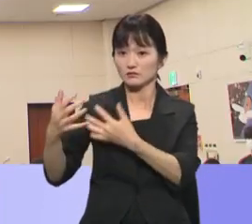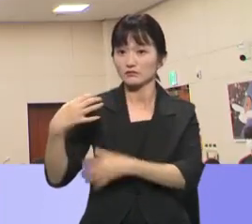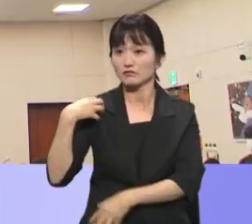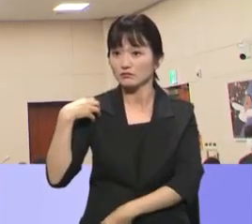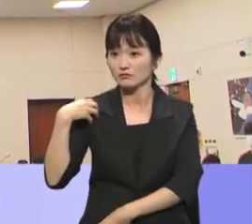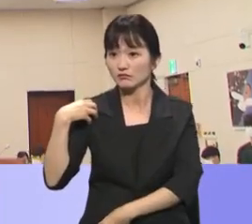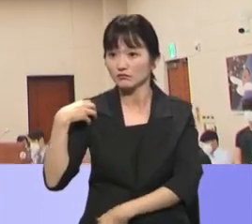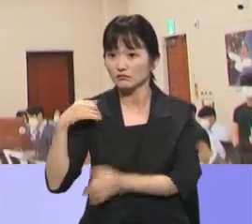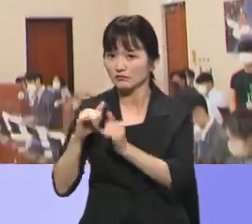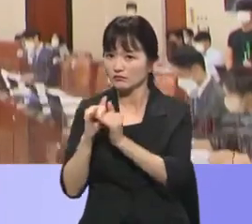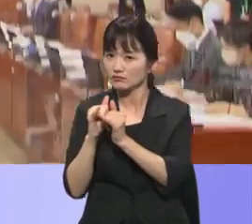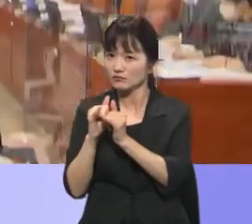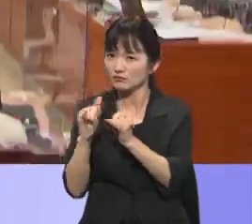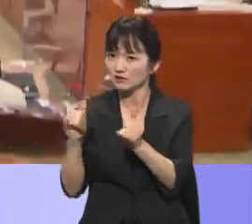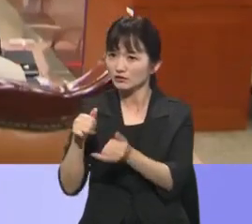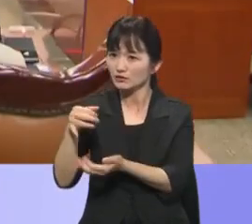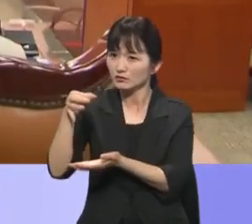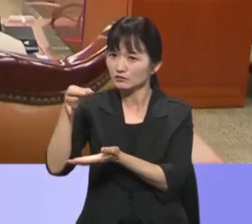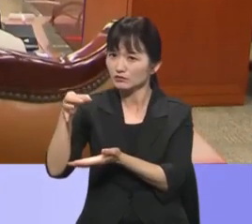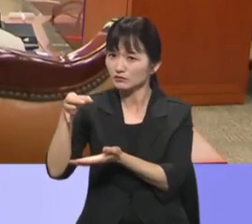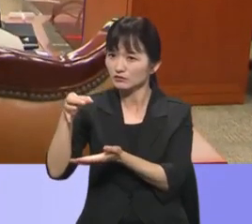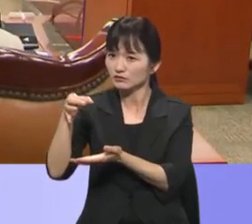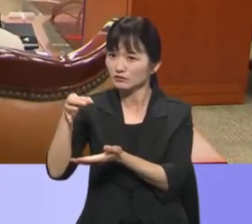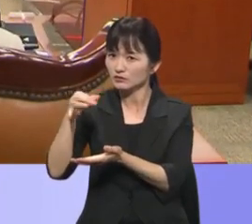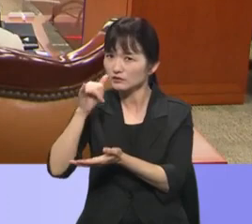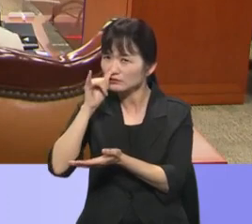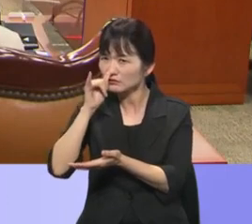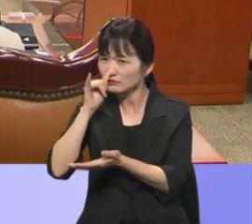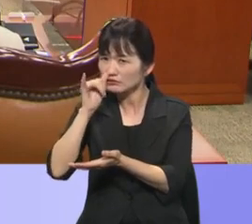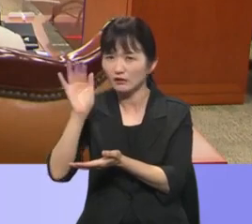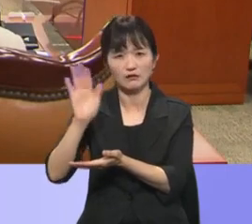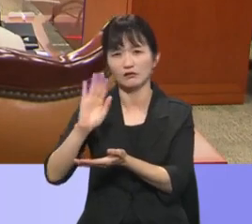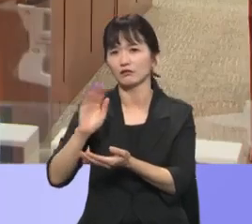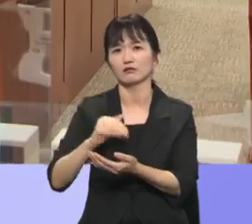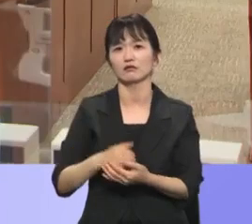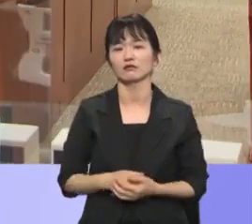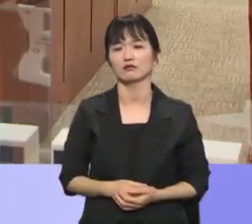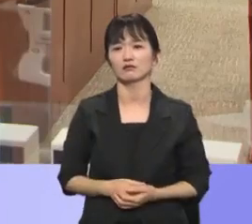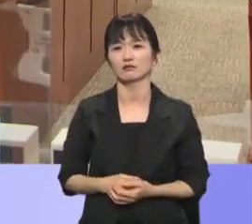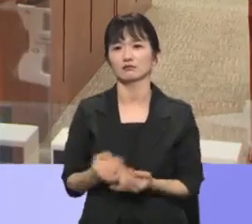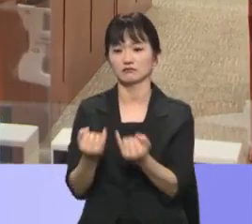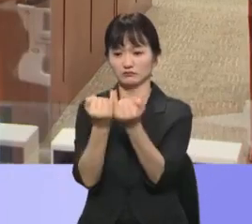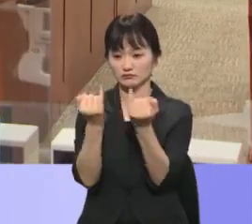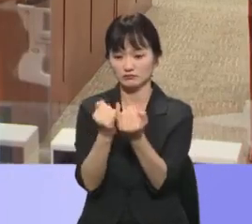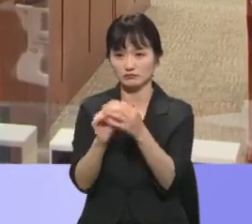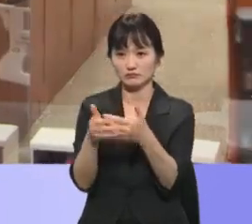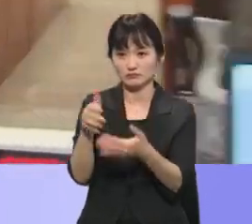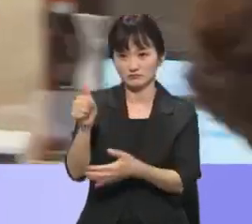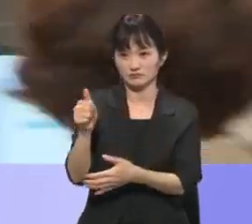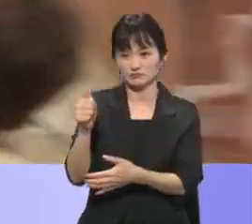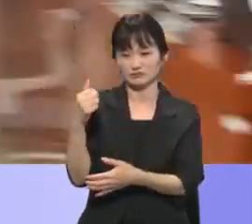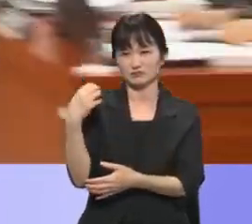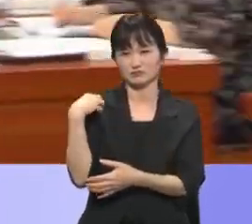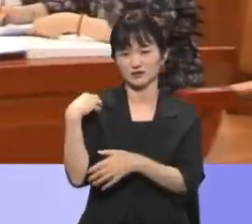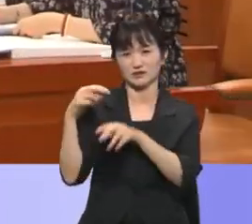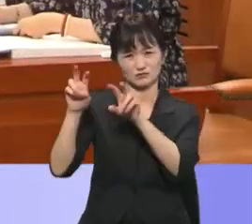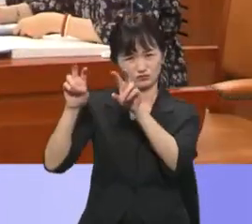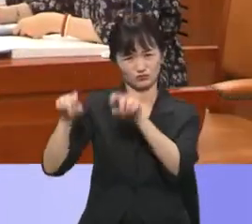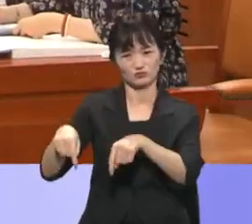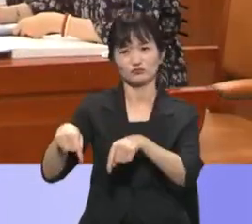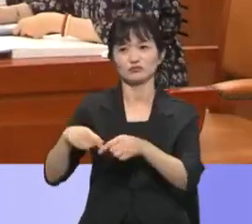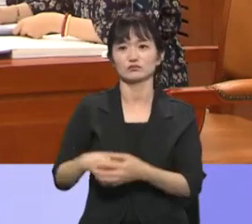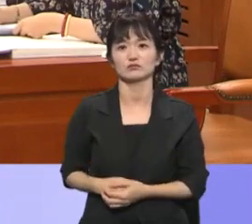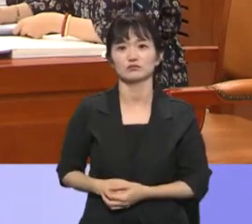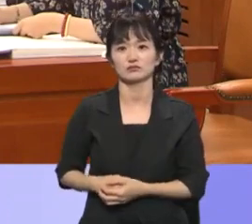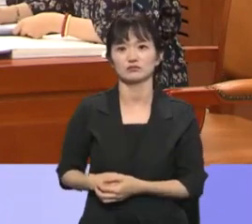물적 인프라가 구축되어 있느냐라고 생각하면 그렇지는 않은 거 같아요 그래서 야구부 장관의 무능도 분명히 있겠지만 이런 구조적인